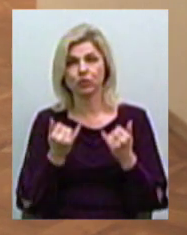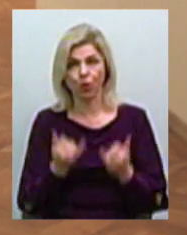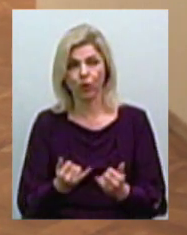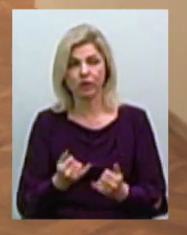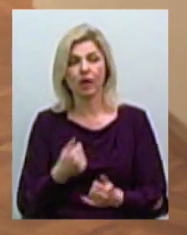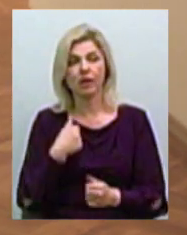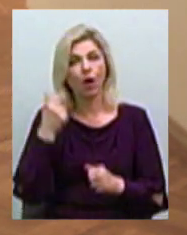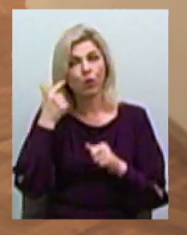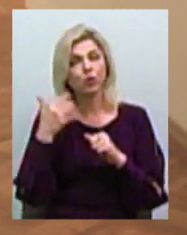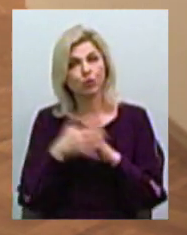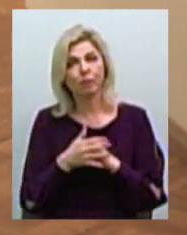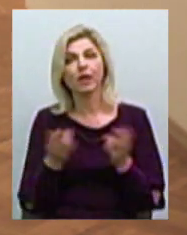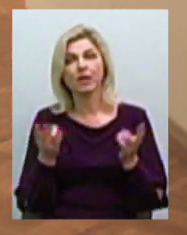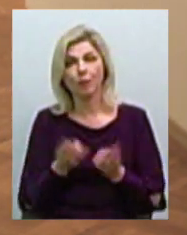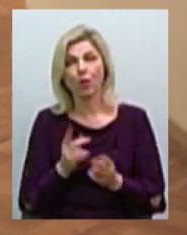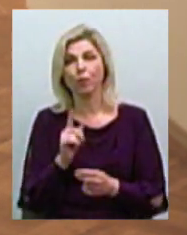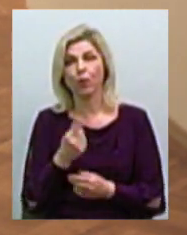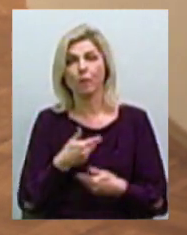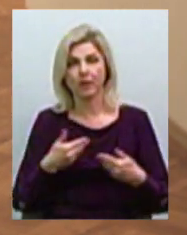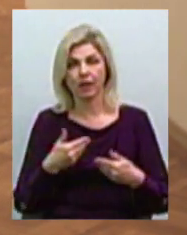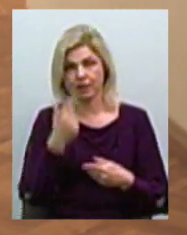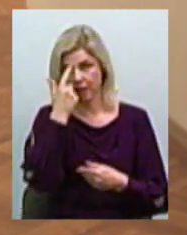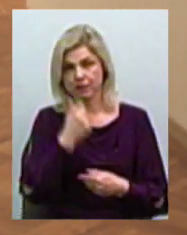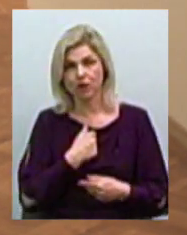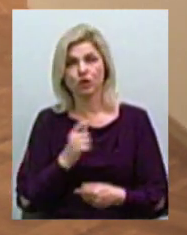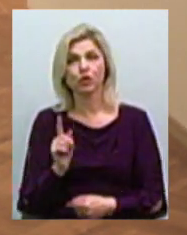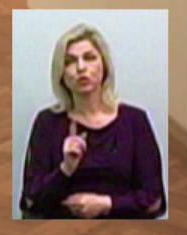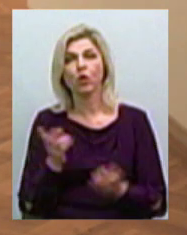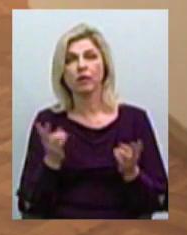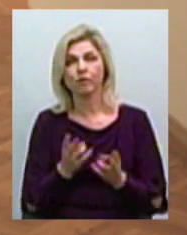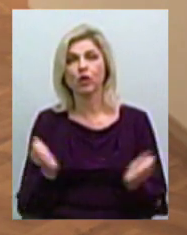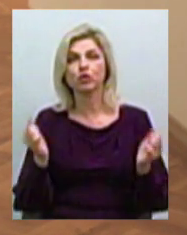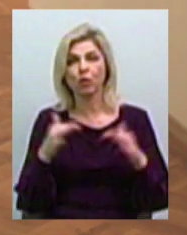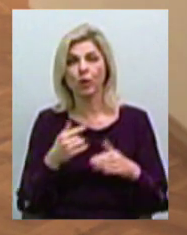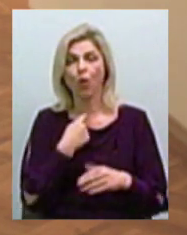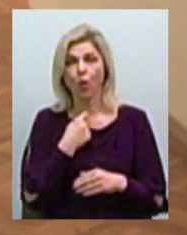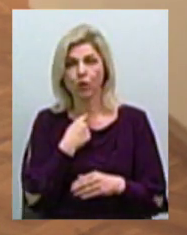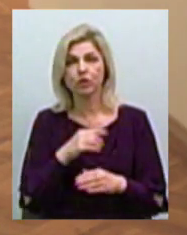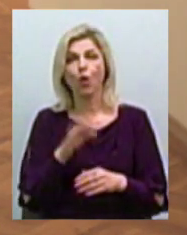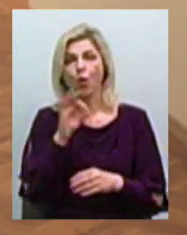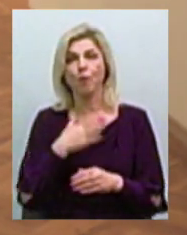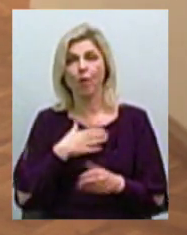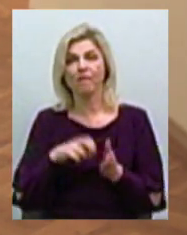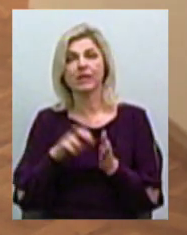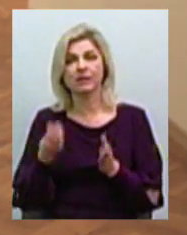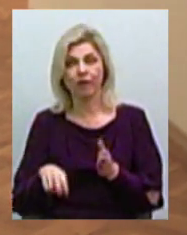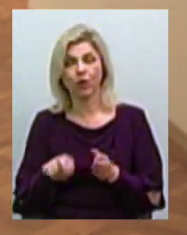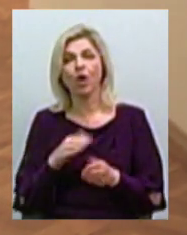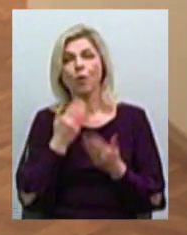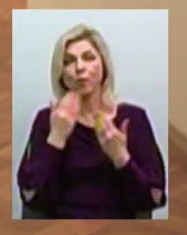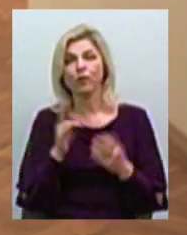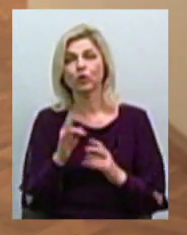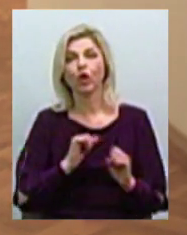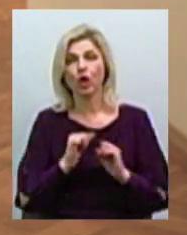я розумію необхідність, тому що мені зазначили, що необхідно зібрати голоси під мою відставку. Остатньо керує цими